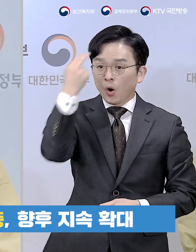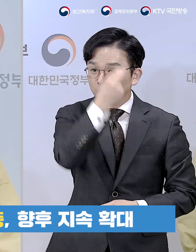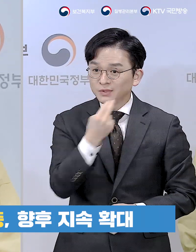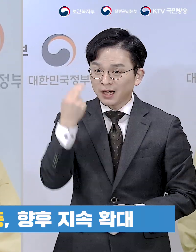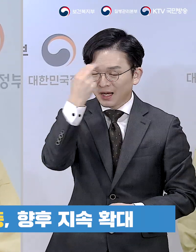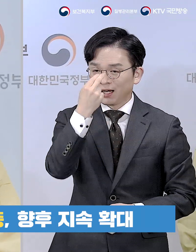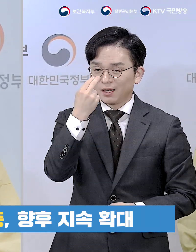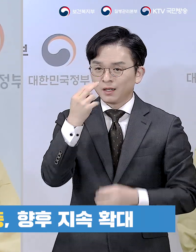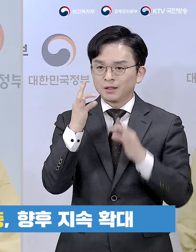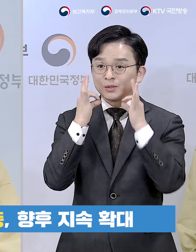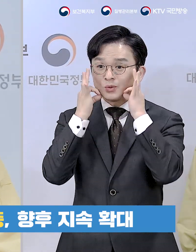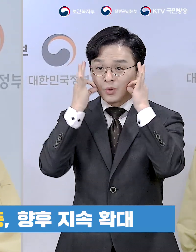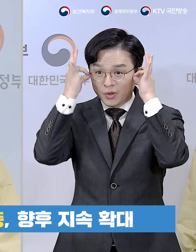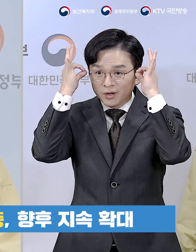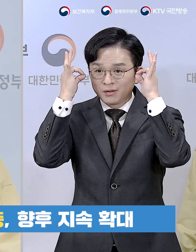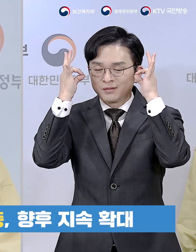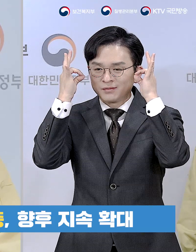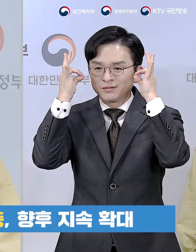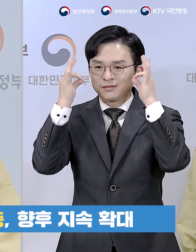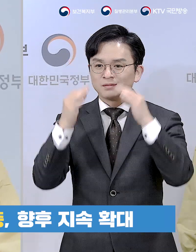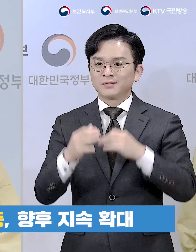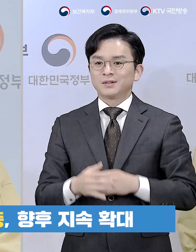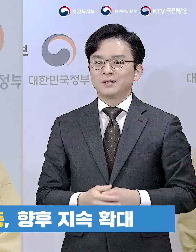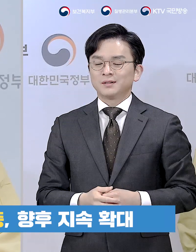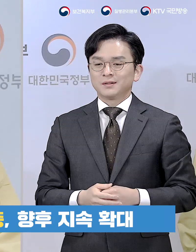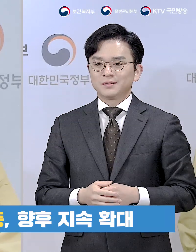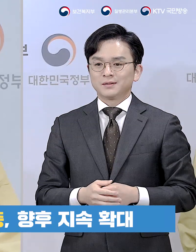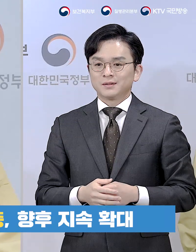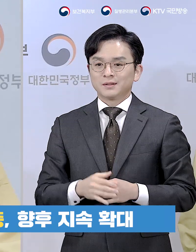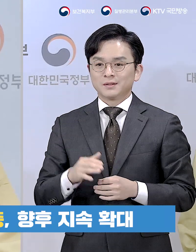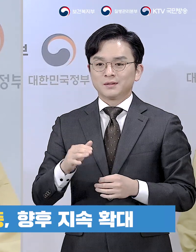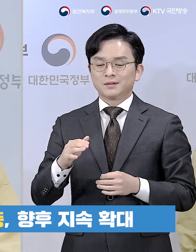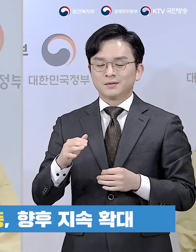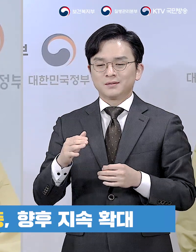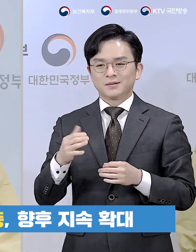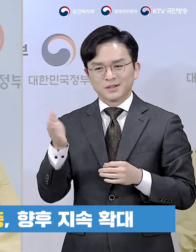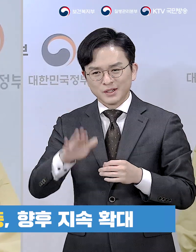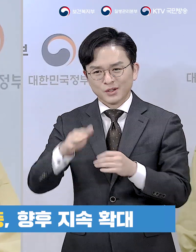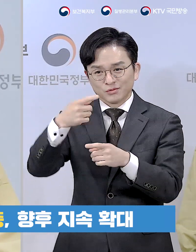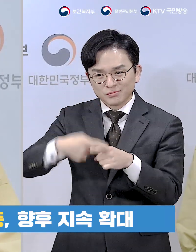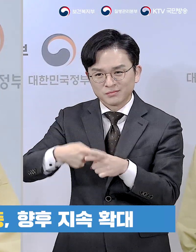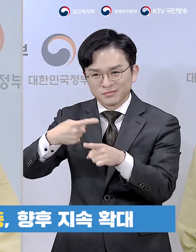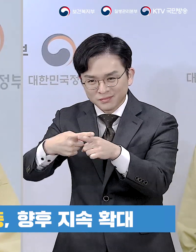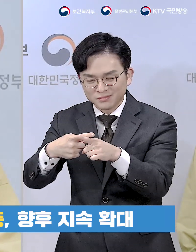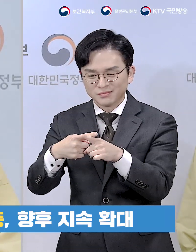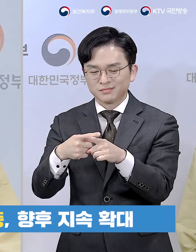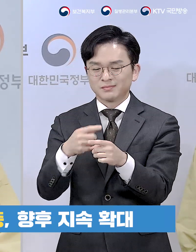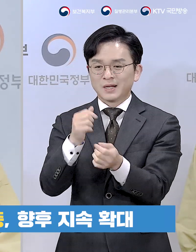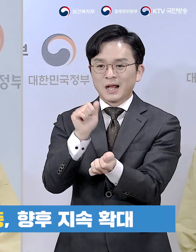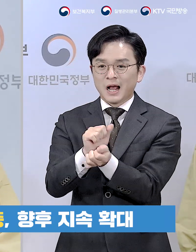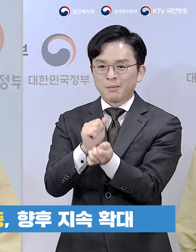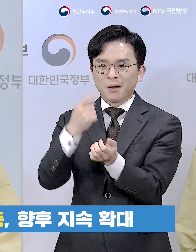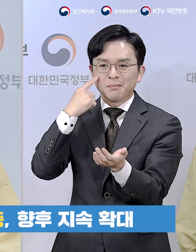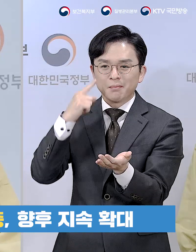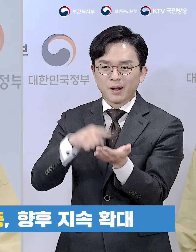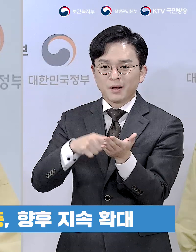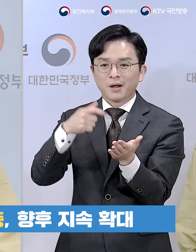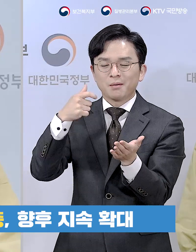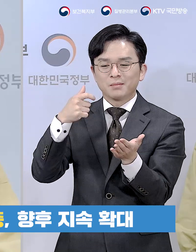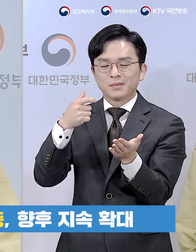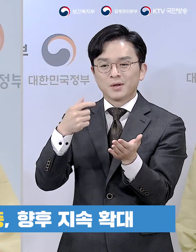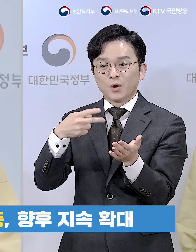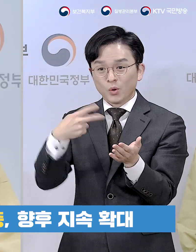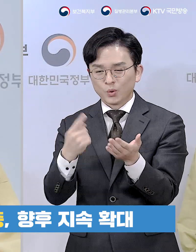진단검사를 최대한 집중하여 다수의 확진 환자들을 한꺼번에 찾아냄에 따라 치료체계가 적절히 대응하지